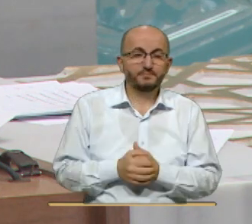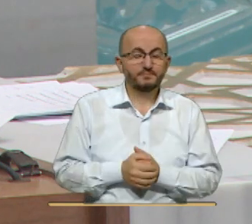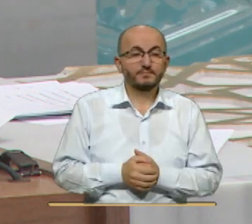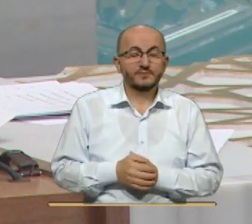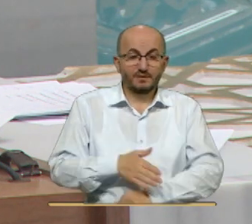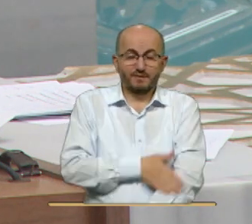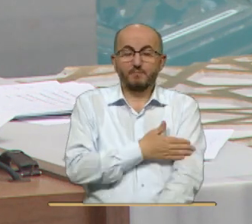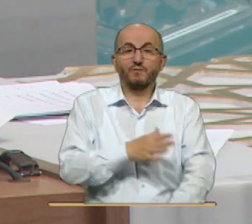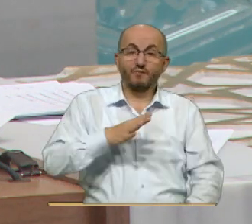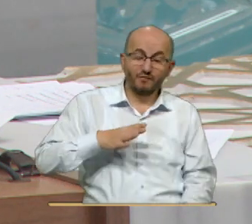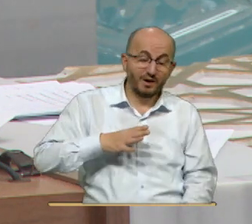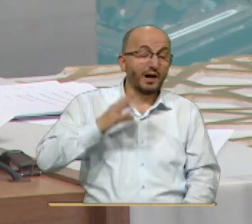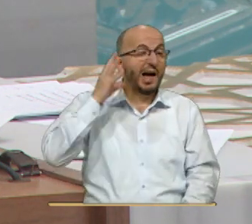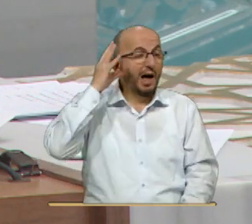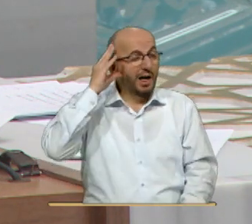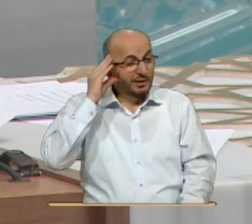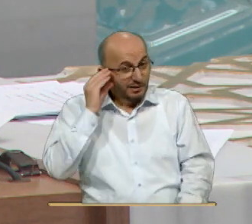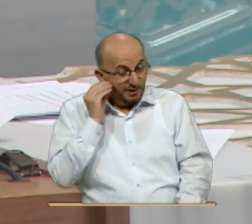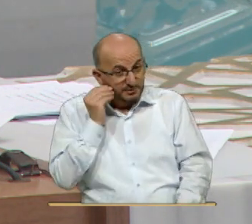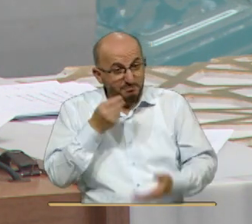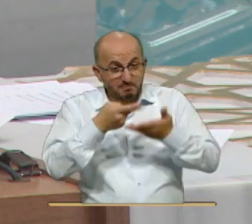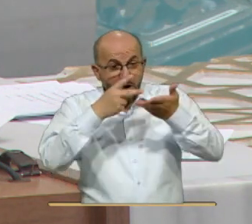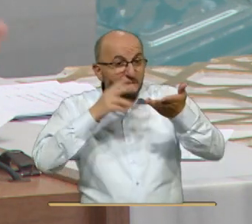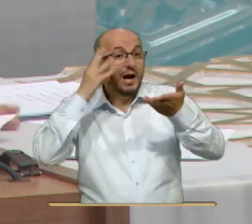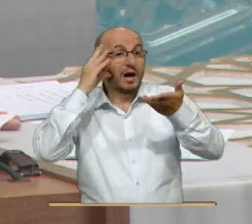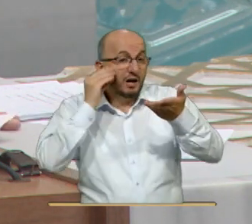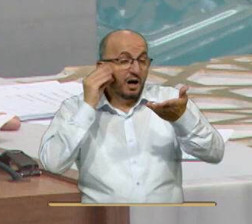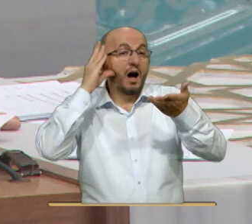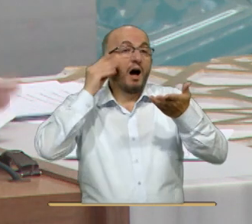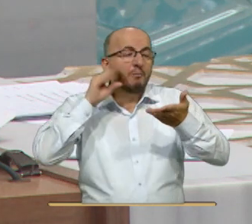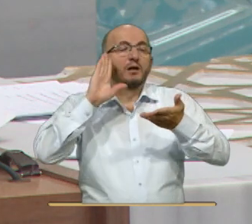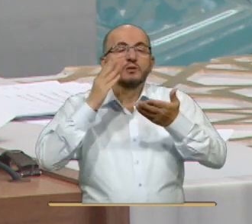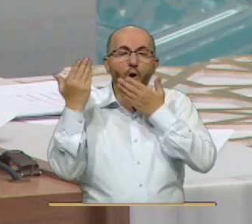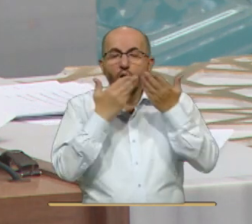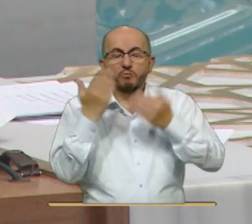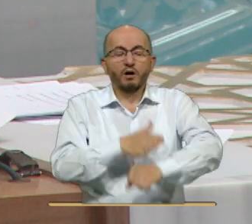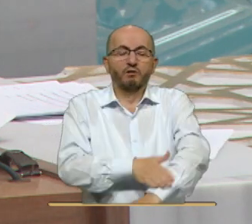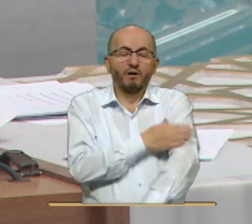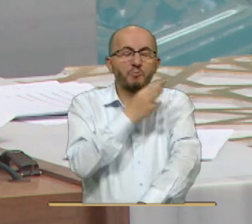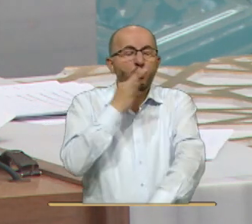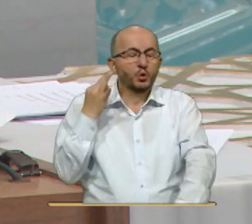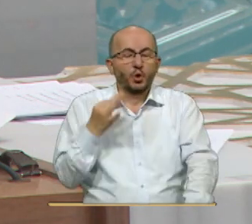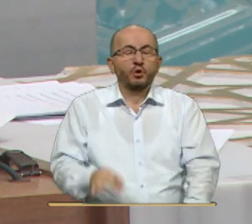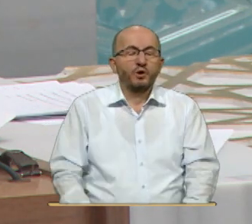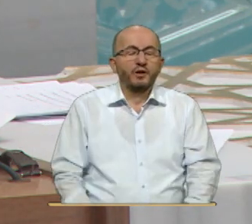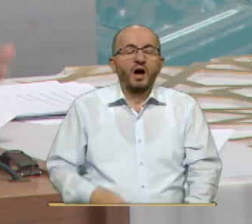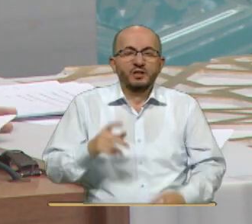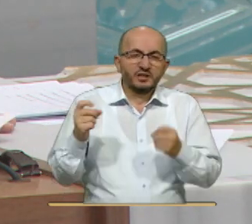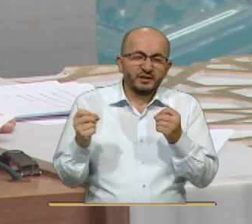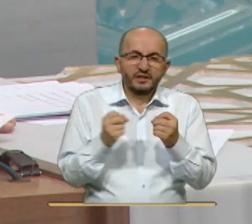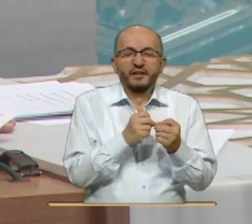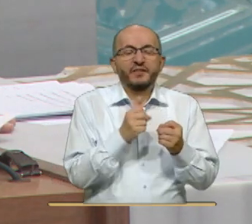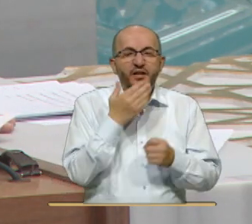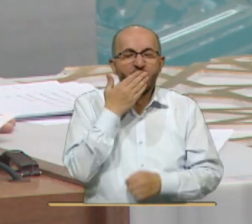ibadettir. Manasını anlasanız da anlamasanız da ibadettir. Ve huzurdur. Zikirdir